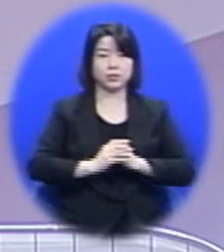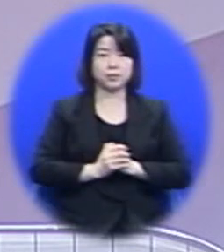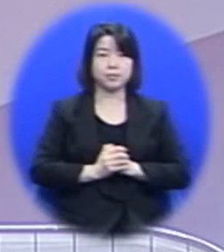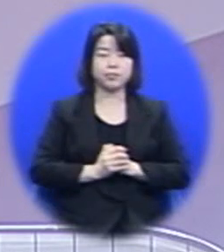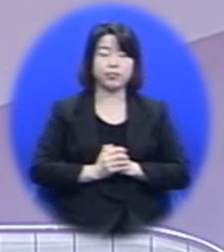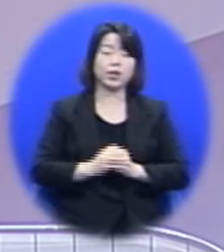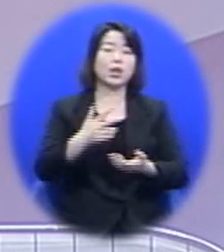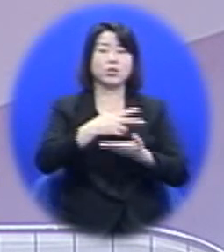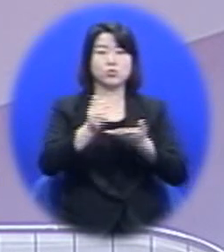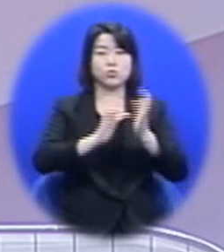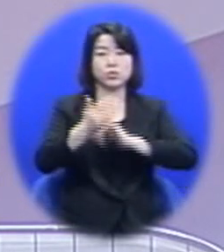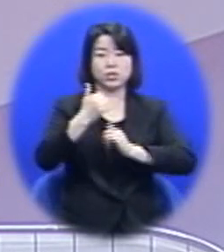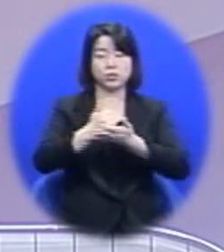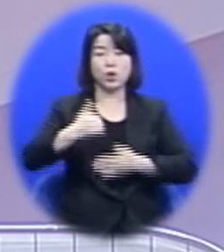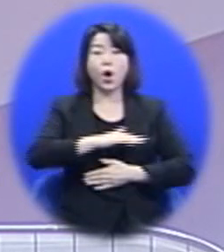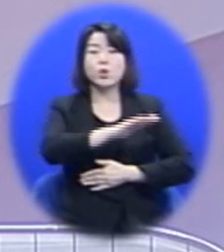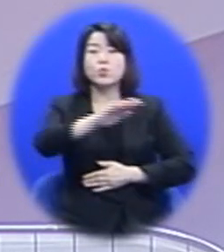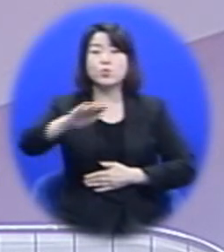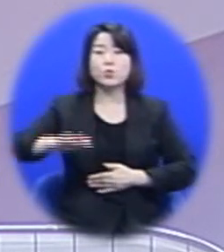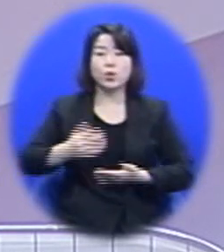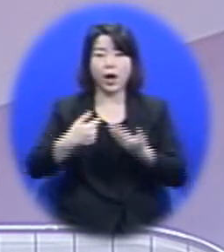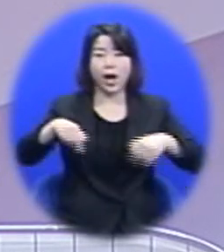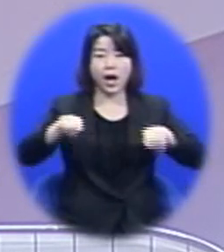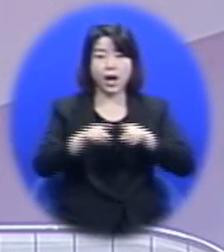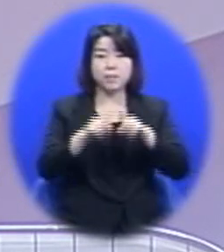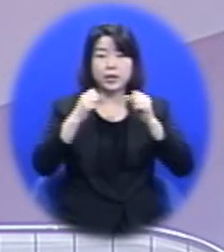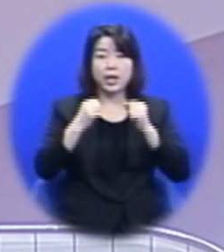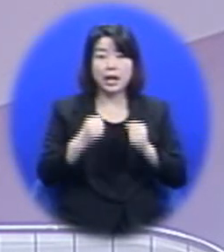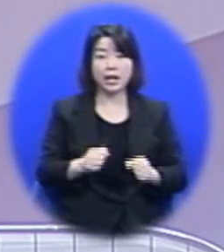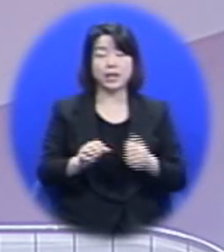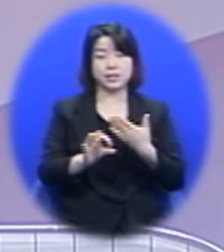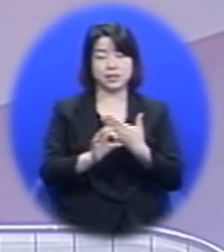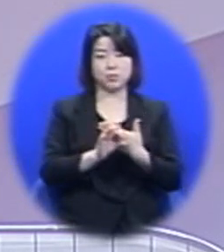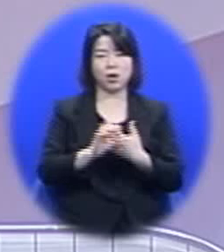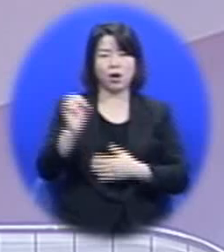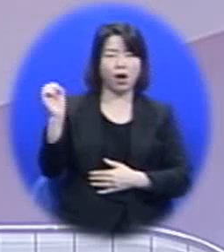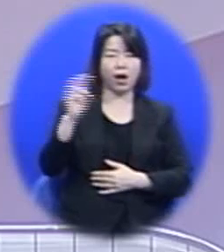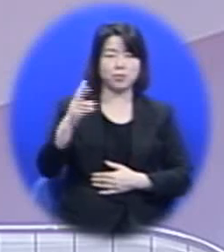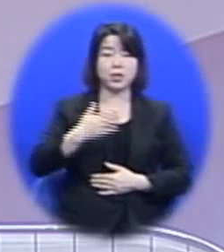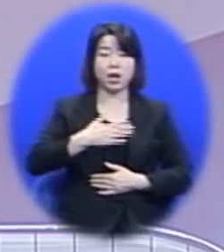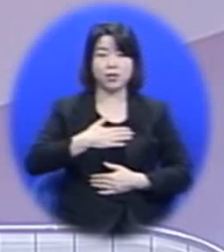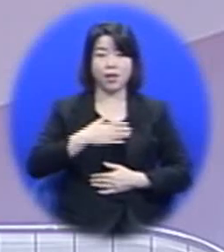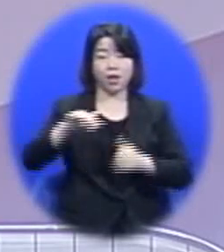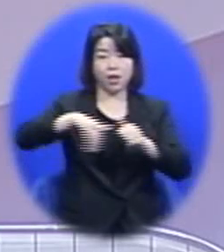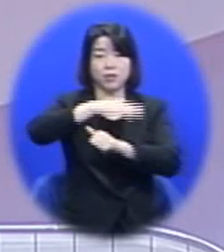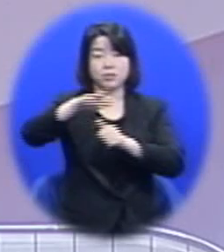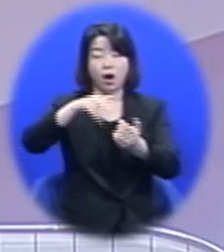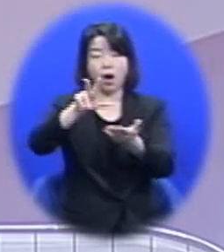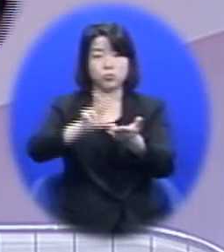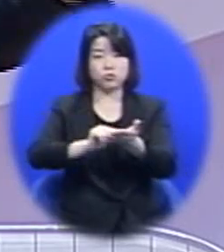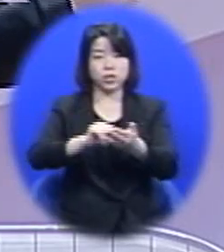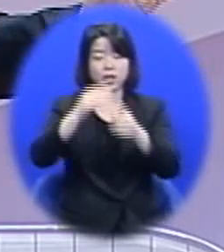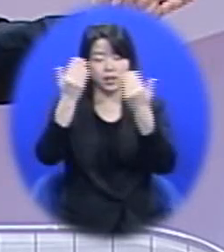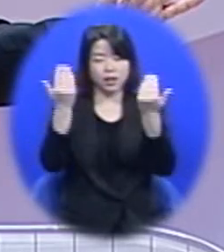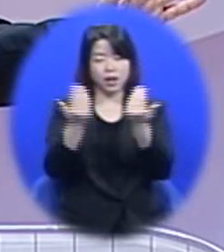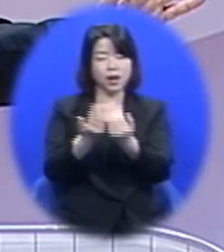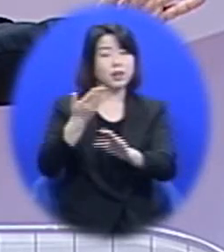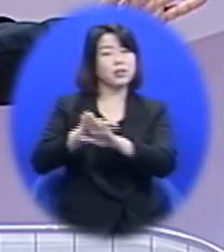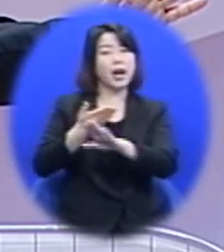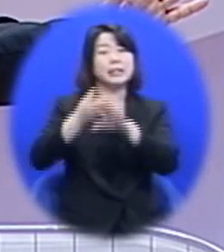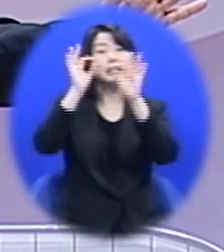주 예수님 우리와 함께 계시면 그러면 갑자기 내 상황과 문제가 다 달리